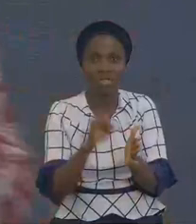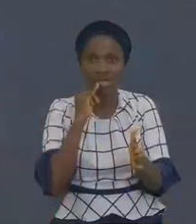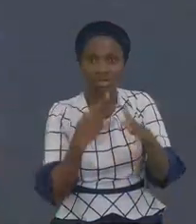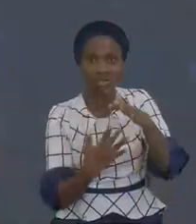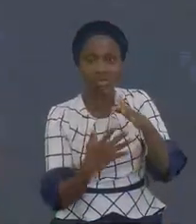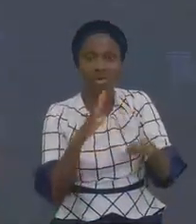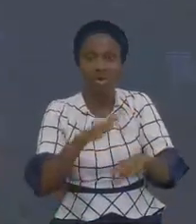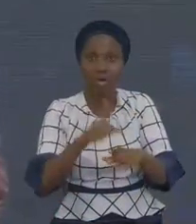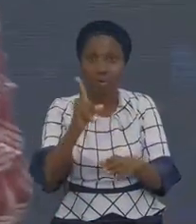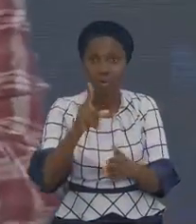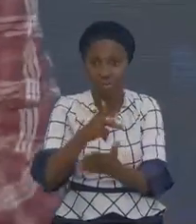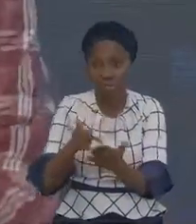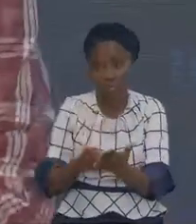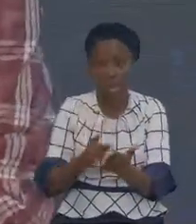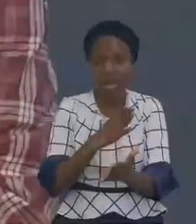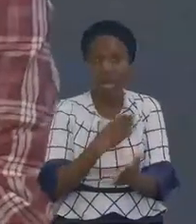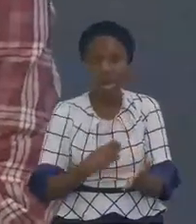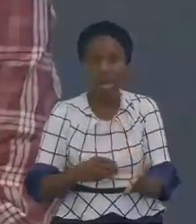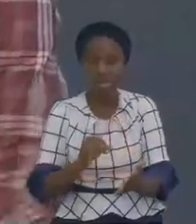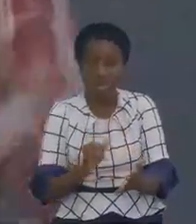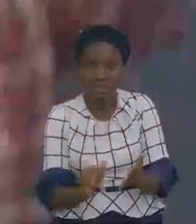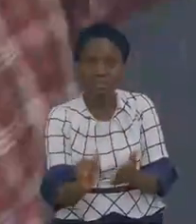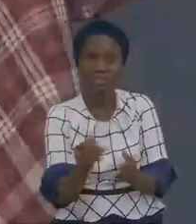Chaque partie de ta vie,